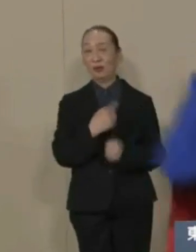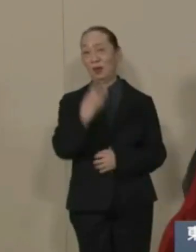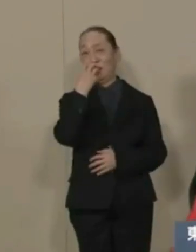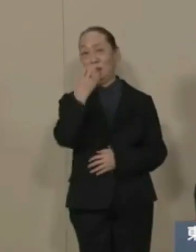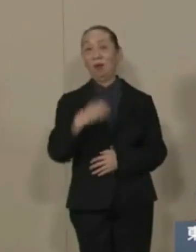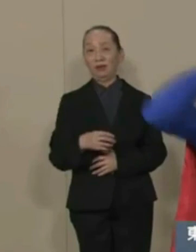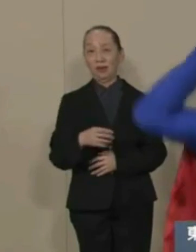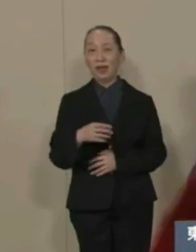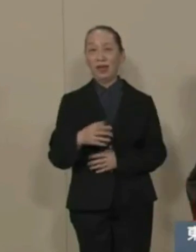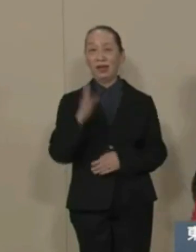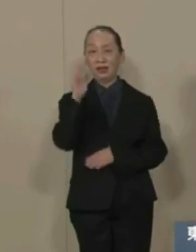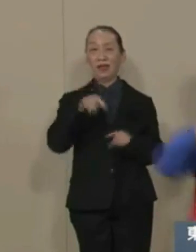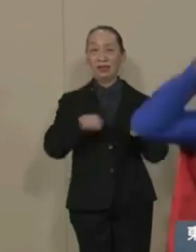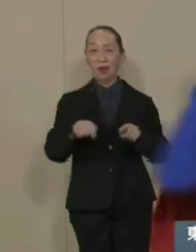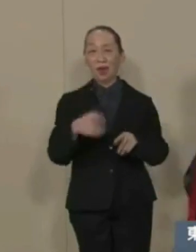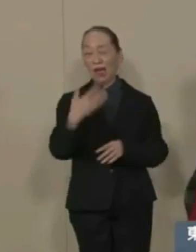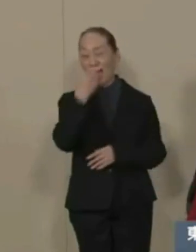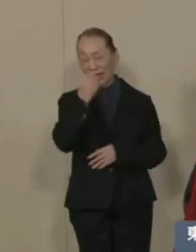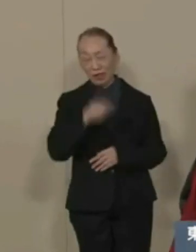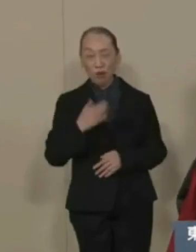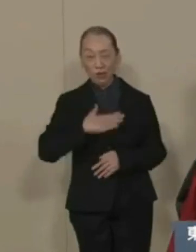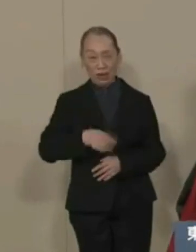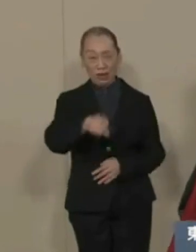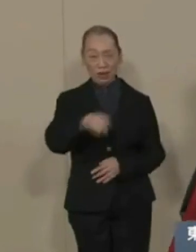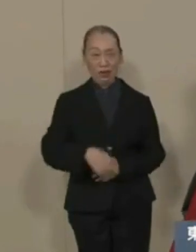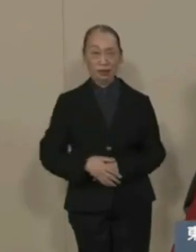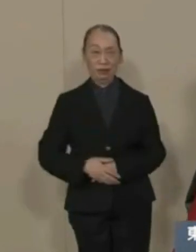端をしてトーンダウン